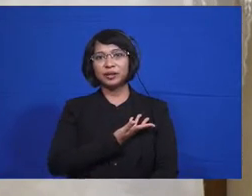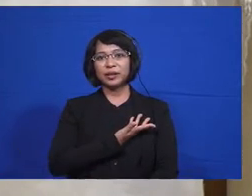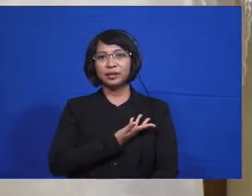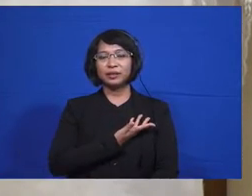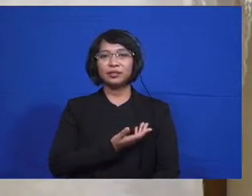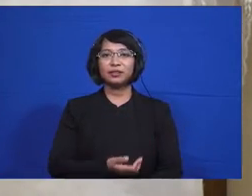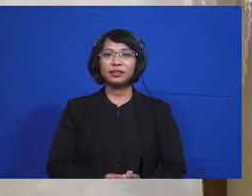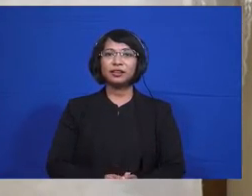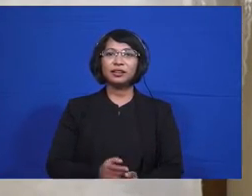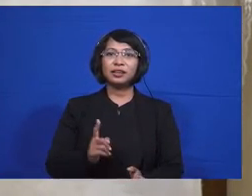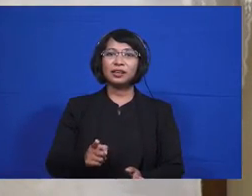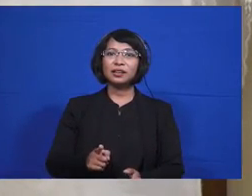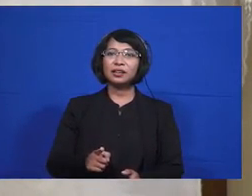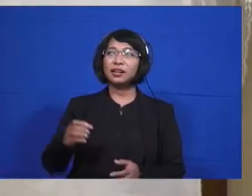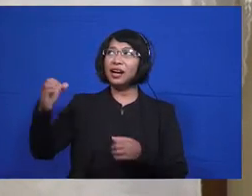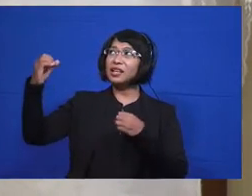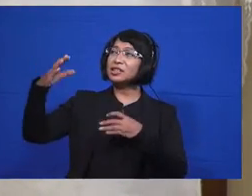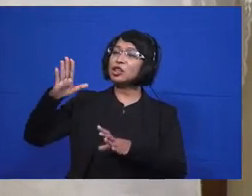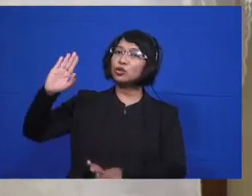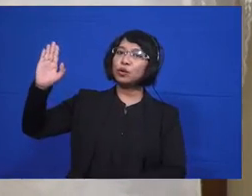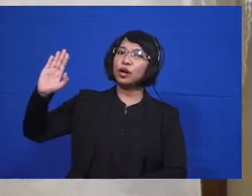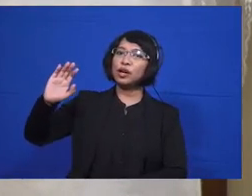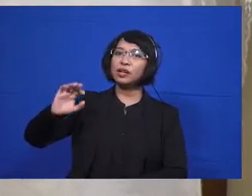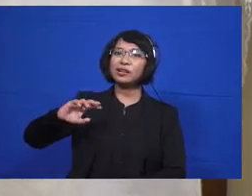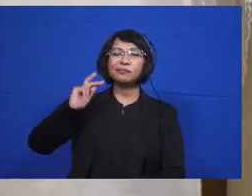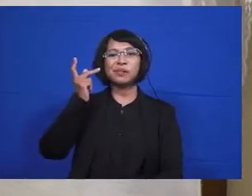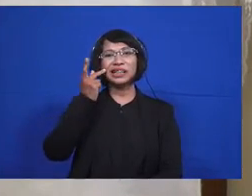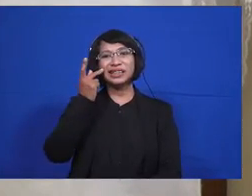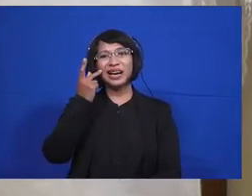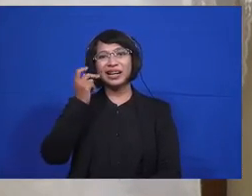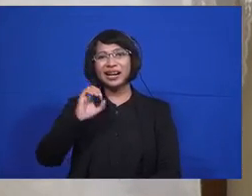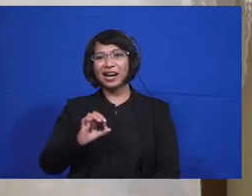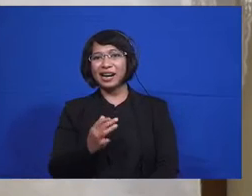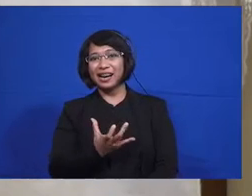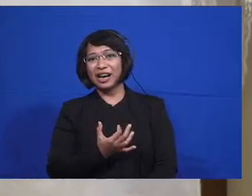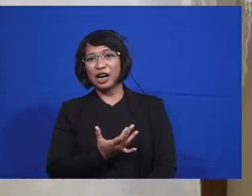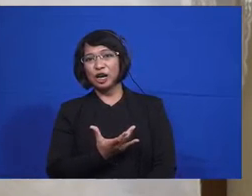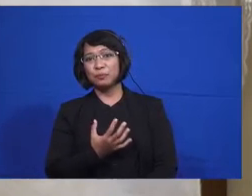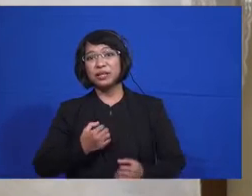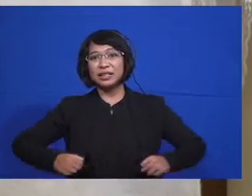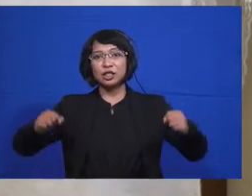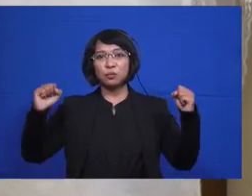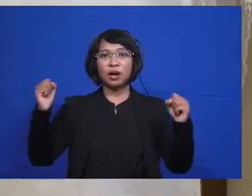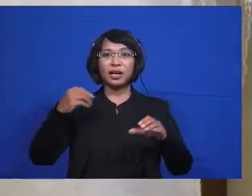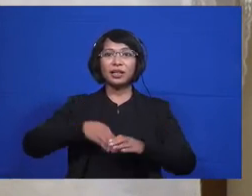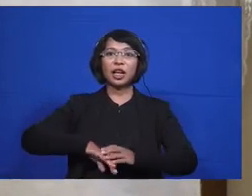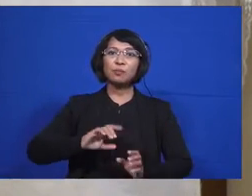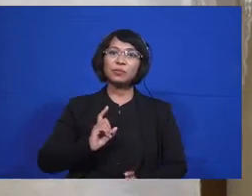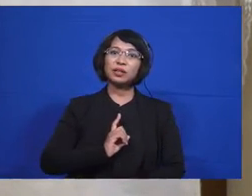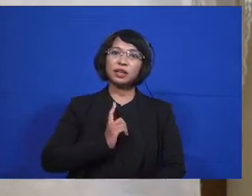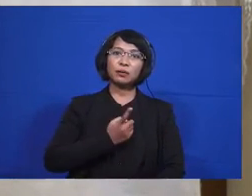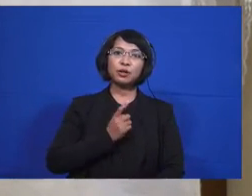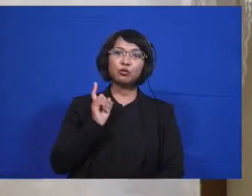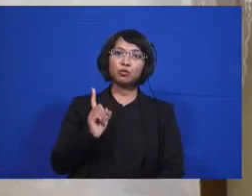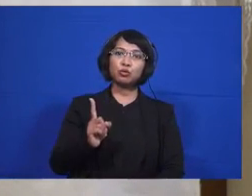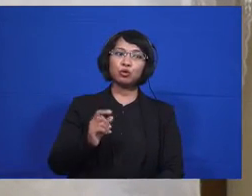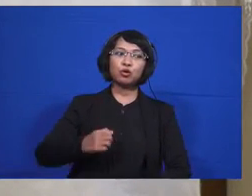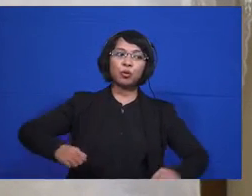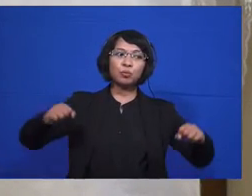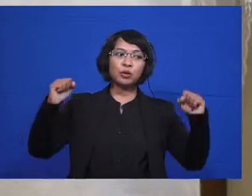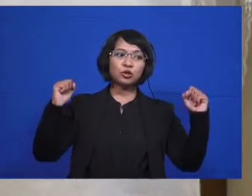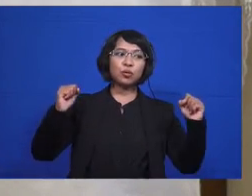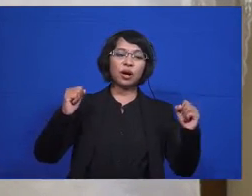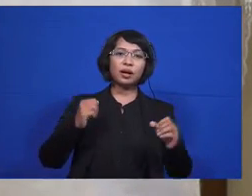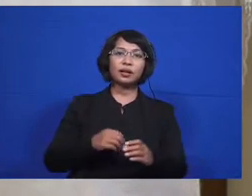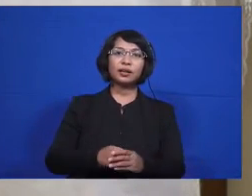Tuhan telah senantiasa menjaga nyala api semangat dalam diri kami untuk terus berjuang dalam